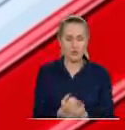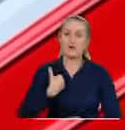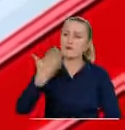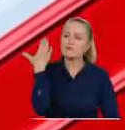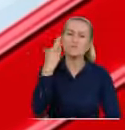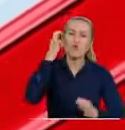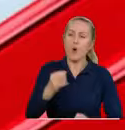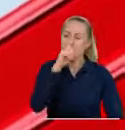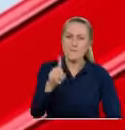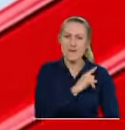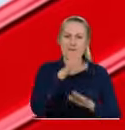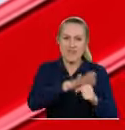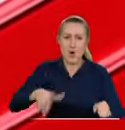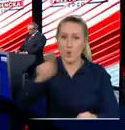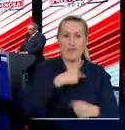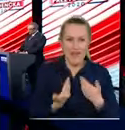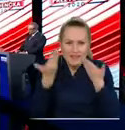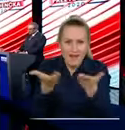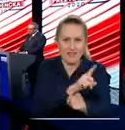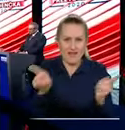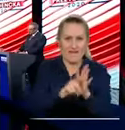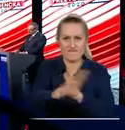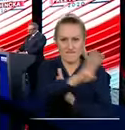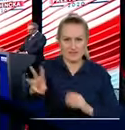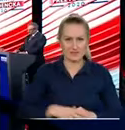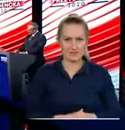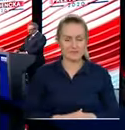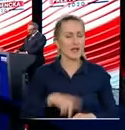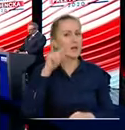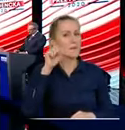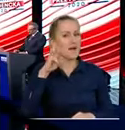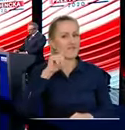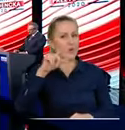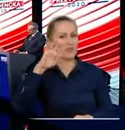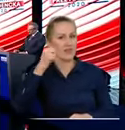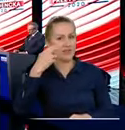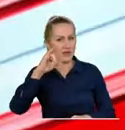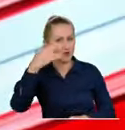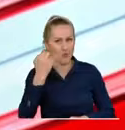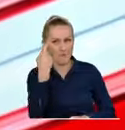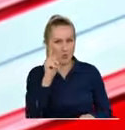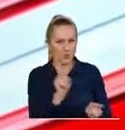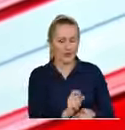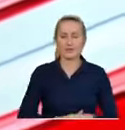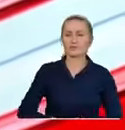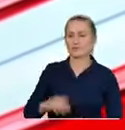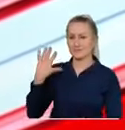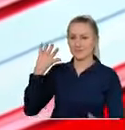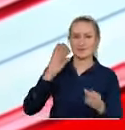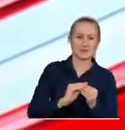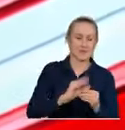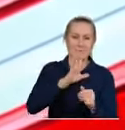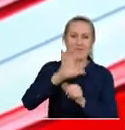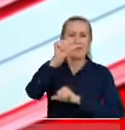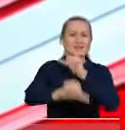narodu, że będę dla was. Paweł Tonajno, również jedna minuta. Od 15 lat